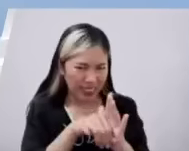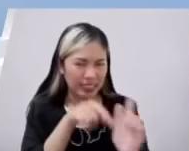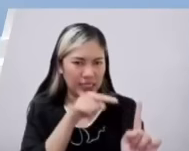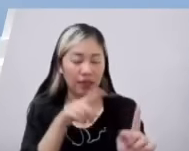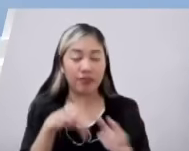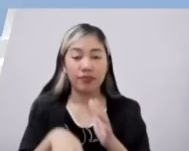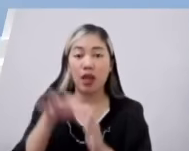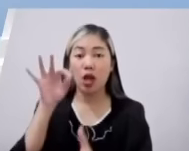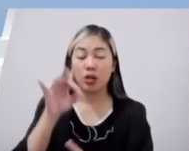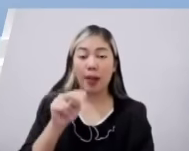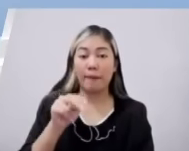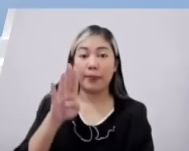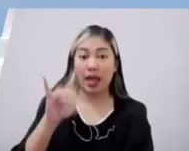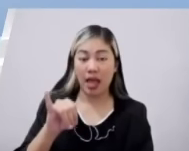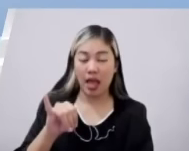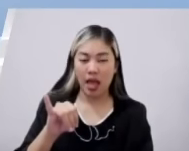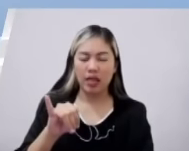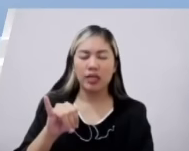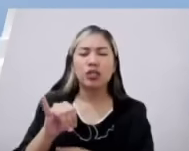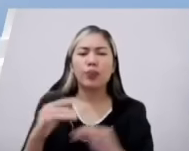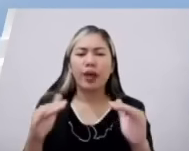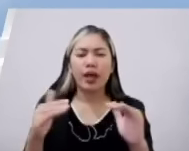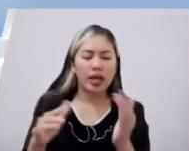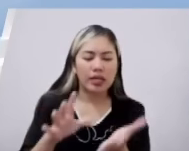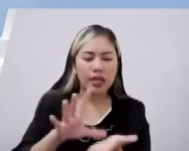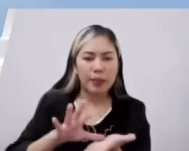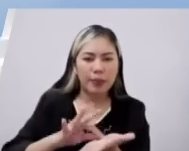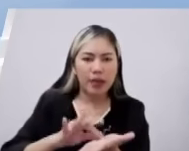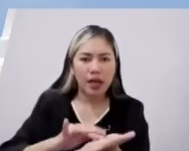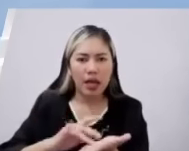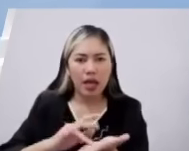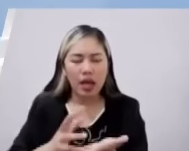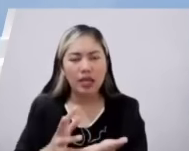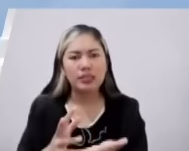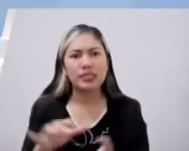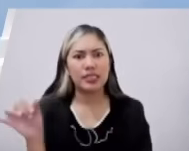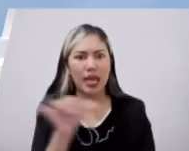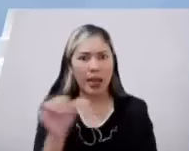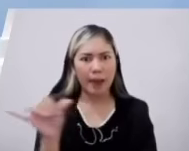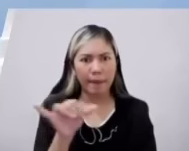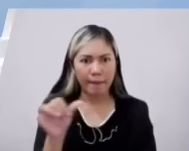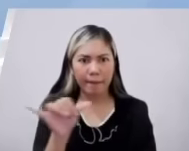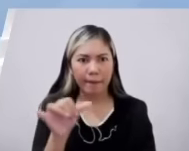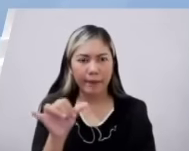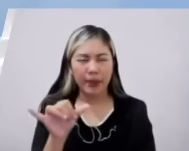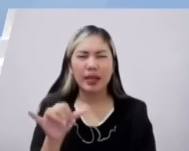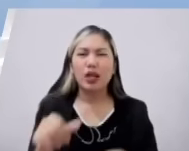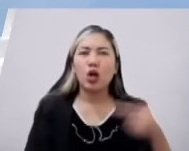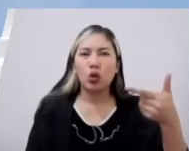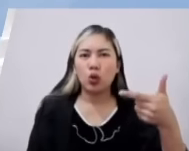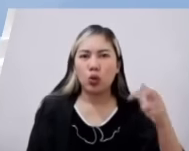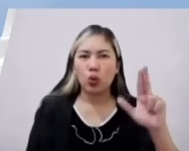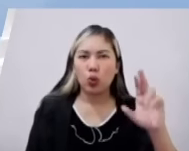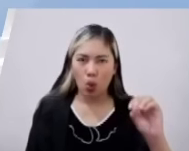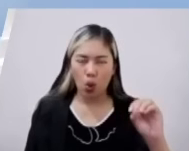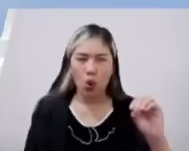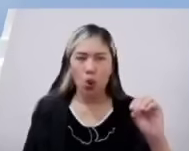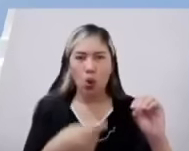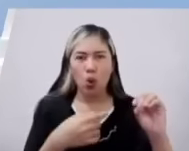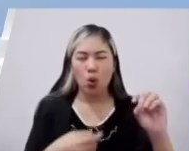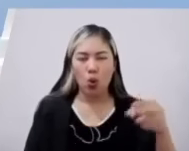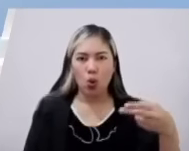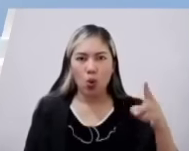at COMELEC sa fingerprint ni Guo, pareho ang kanilang fingerprint sa isang Guo Huaping na Chinese citizen. Ako ay po